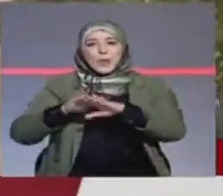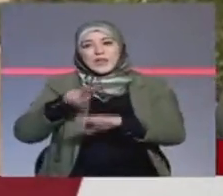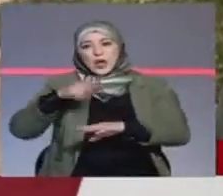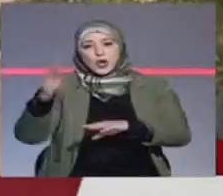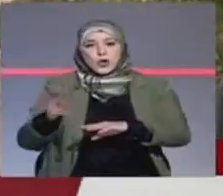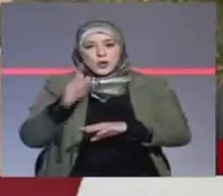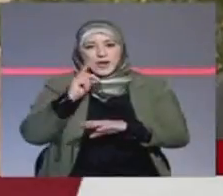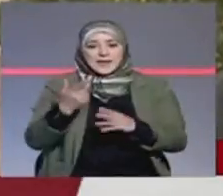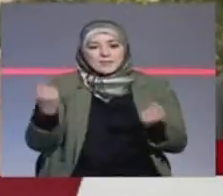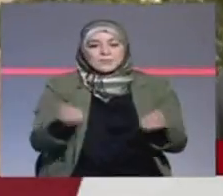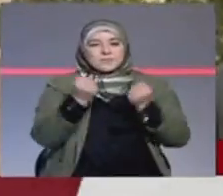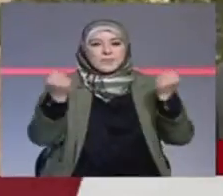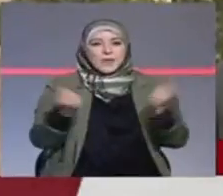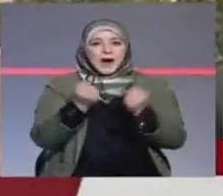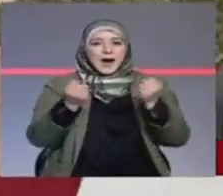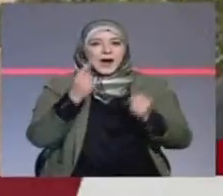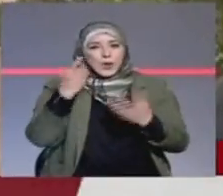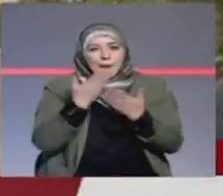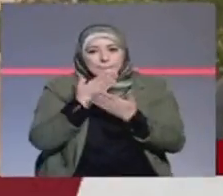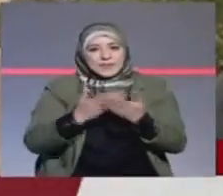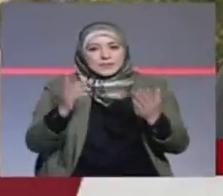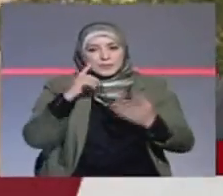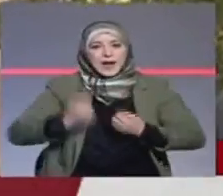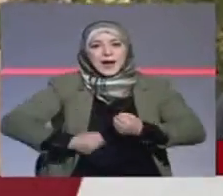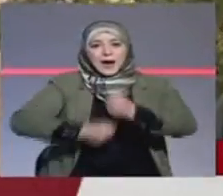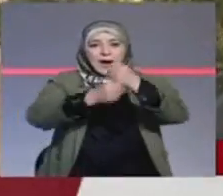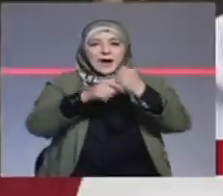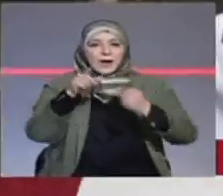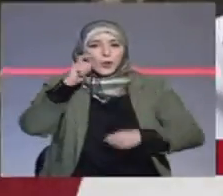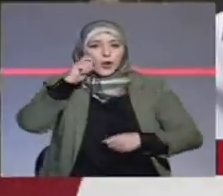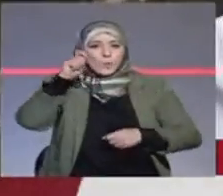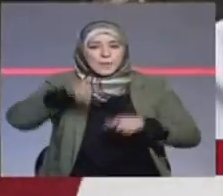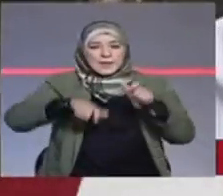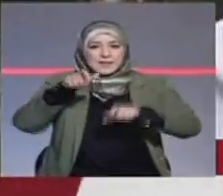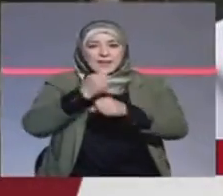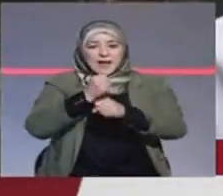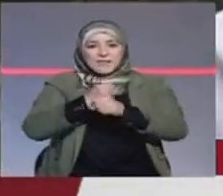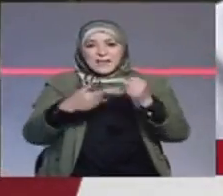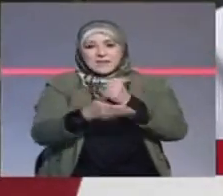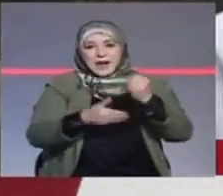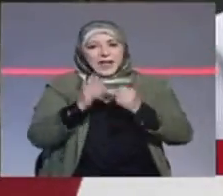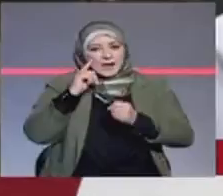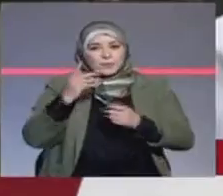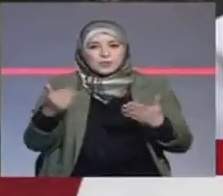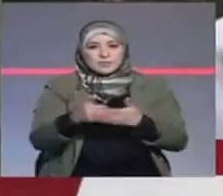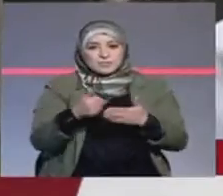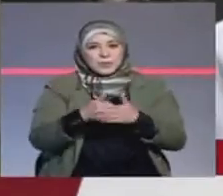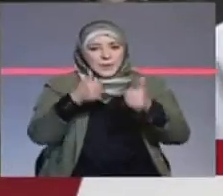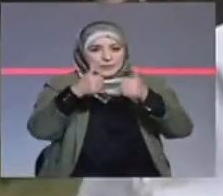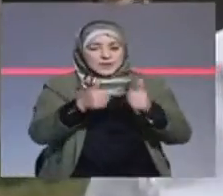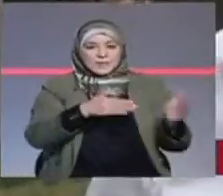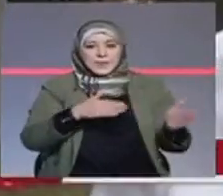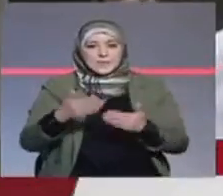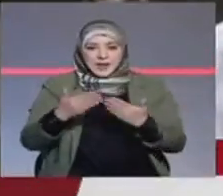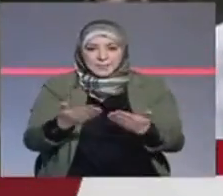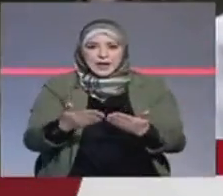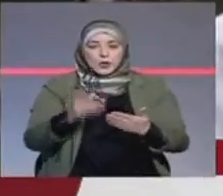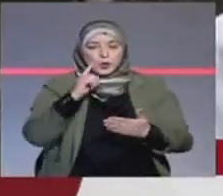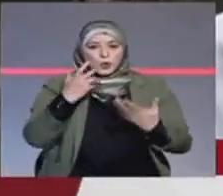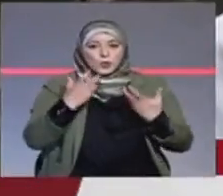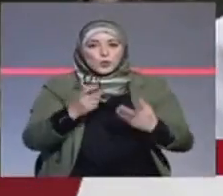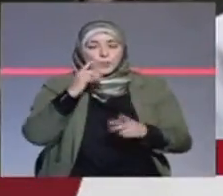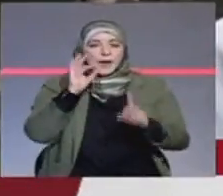بسيطة نحو الوقوف بجانب فلاح بجانب منتجات هذه. حبينا اليوم في المنطقة هذه نشوفوا